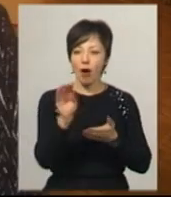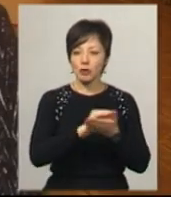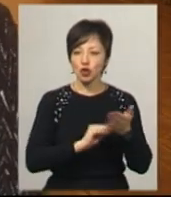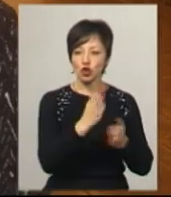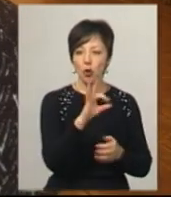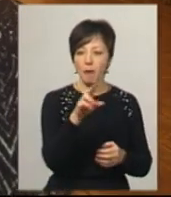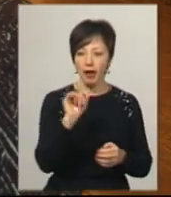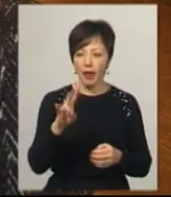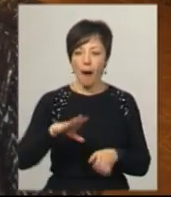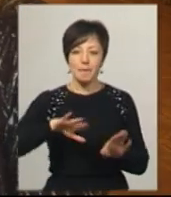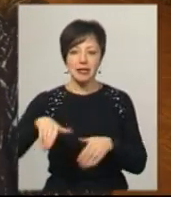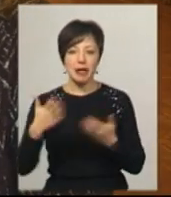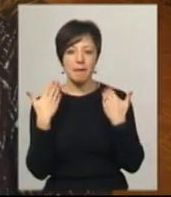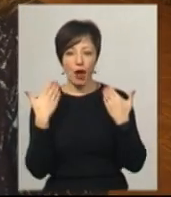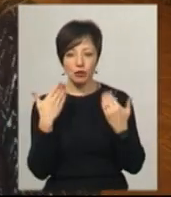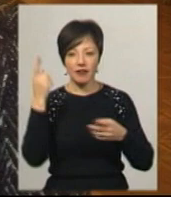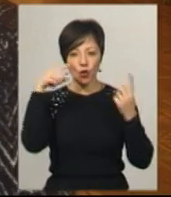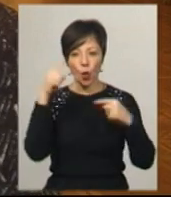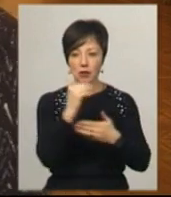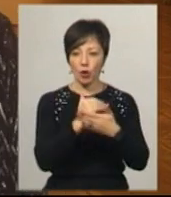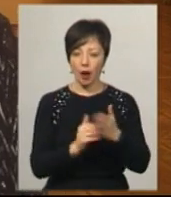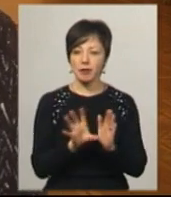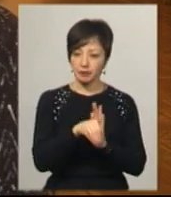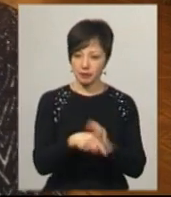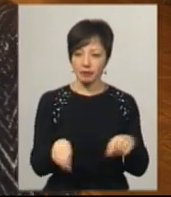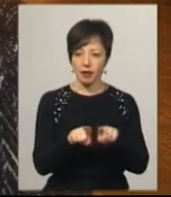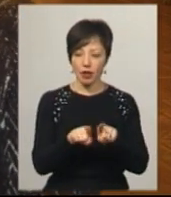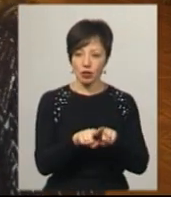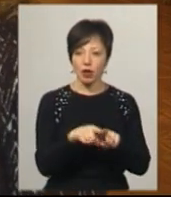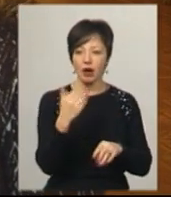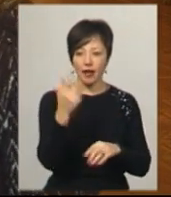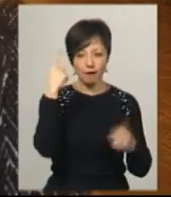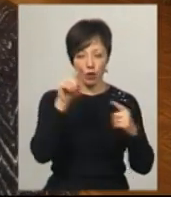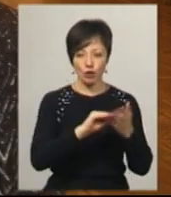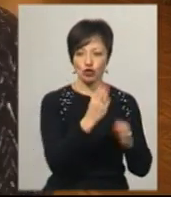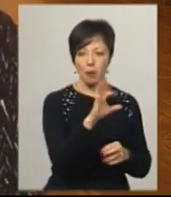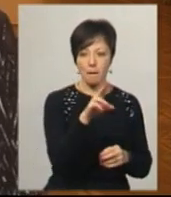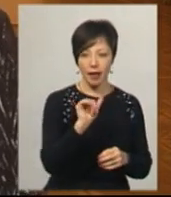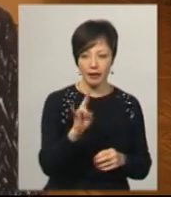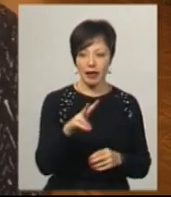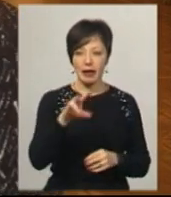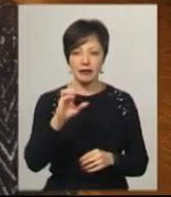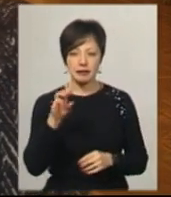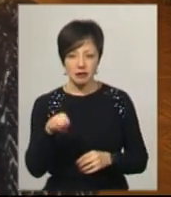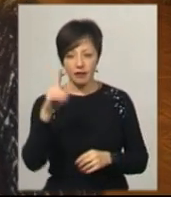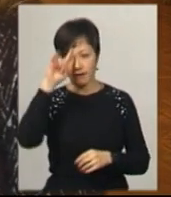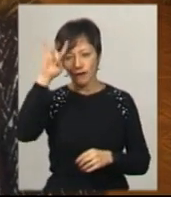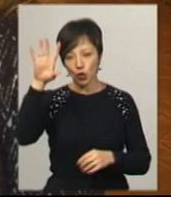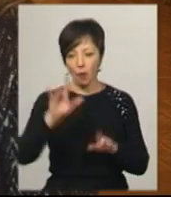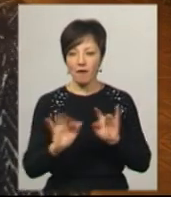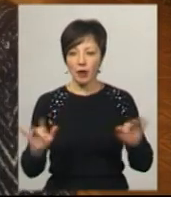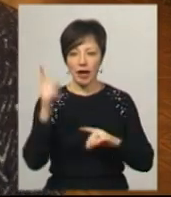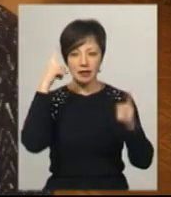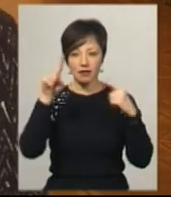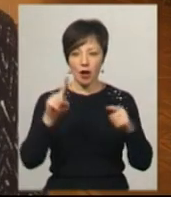І після паузи – віртуозна програма, яка складається також з ноктюрнів Шопена, творів Ліста, серед яких відомий фортепіаний твір